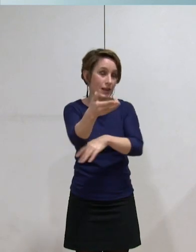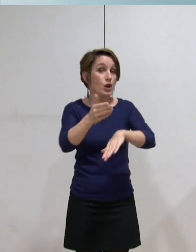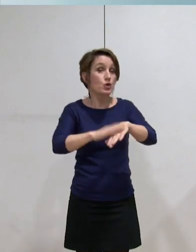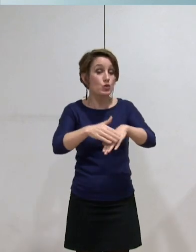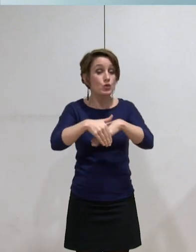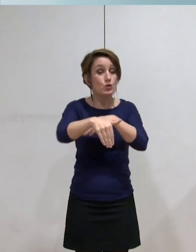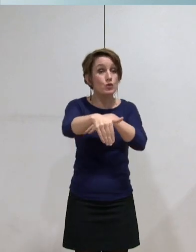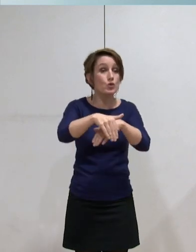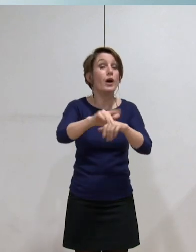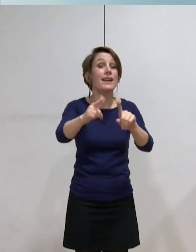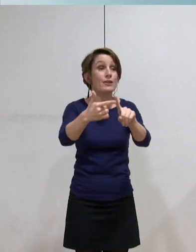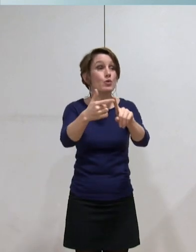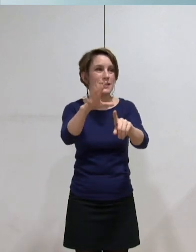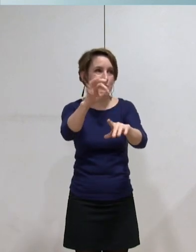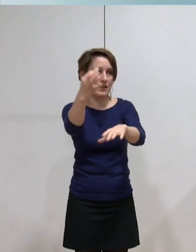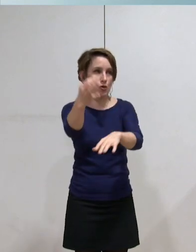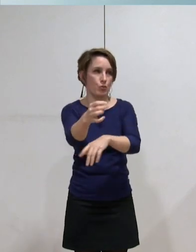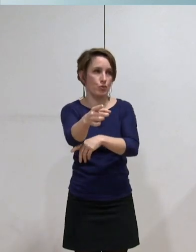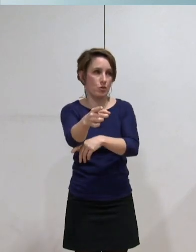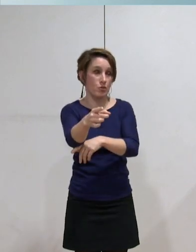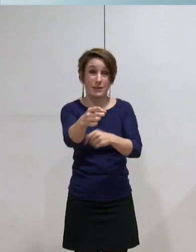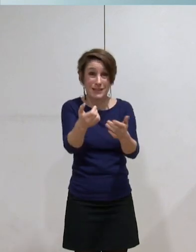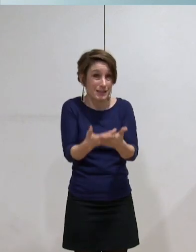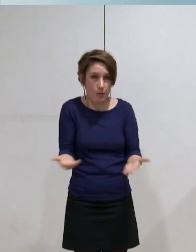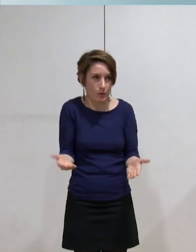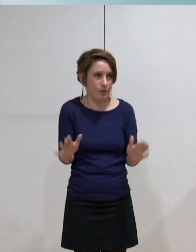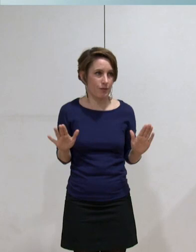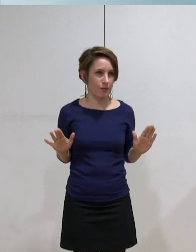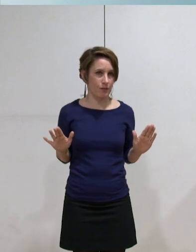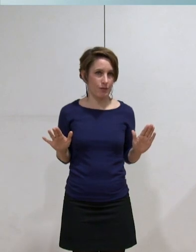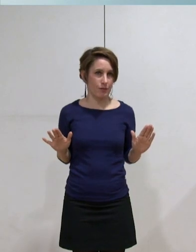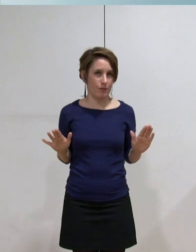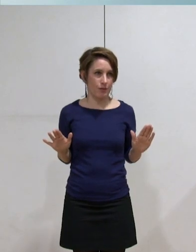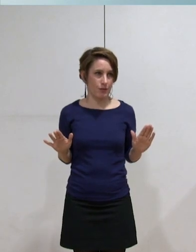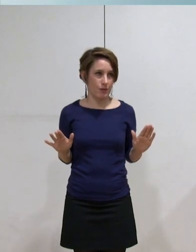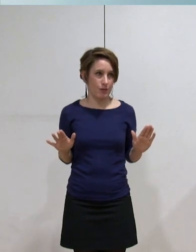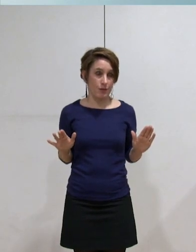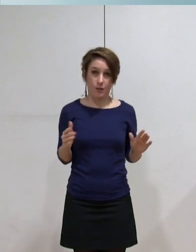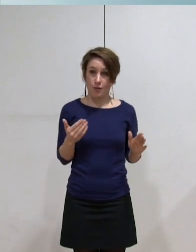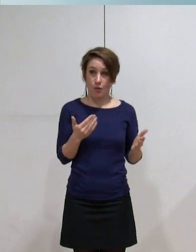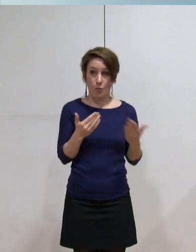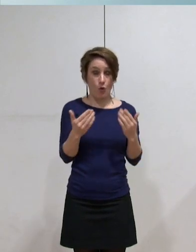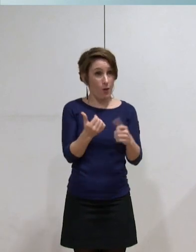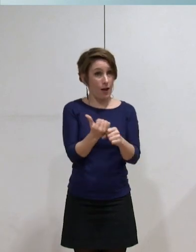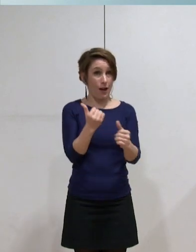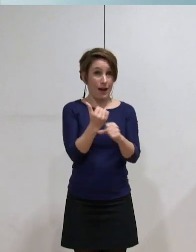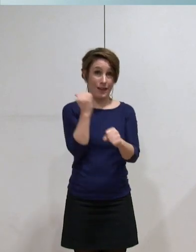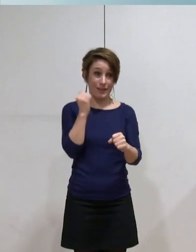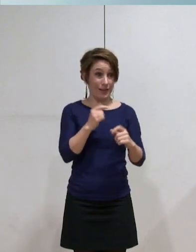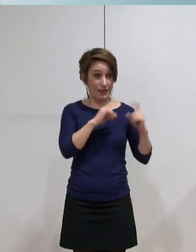50 les deuxè 50 % c'est tout simple il y a pas eu de diminution par rapport à l'année